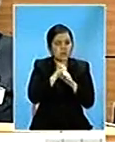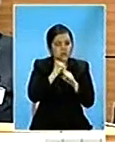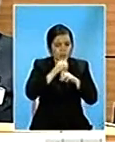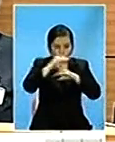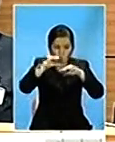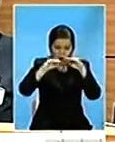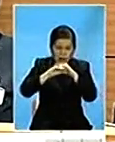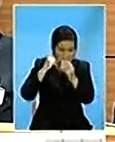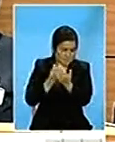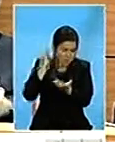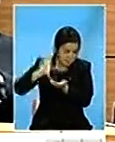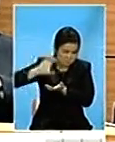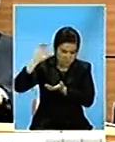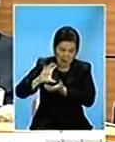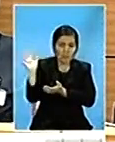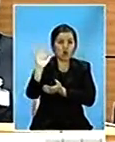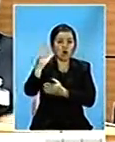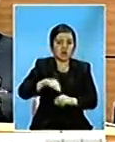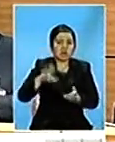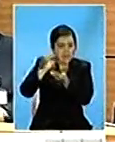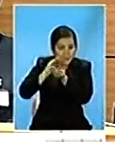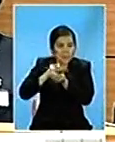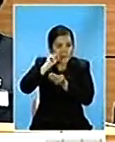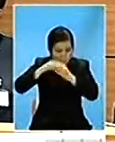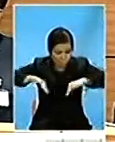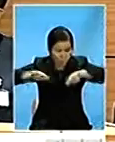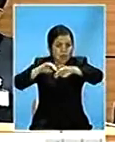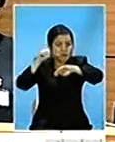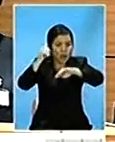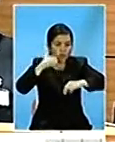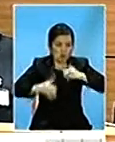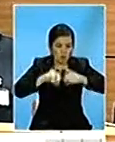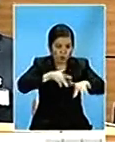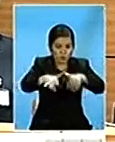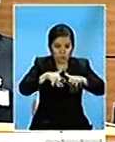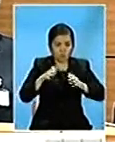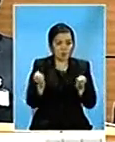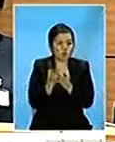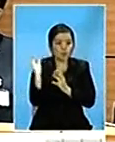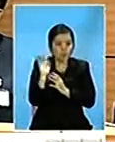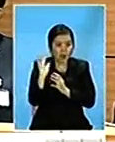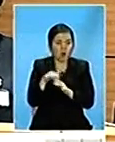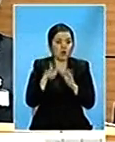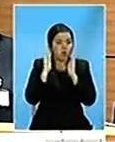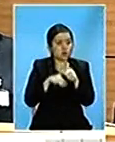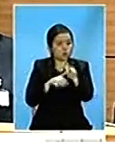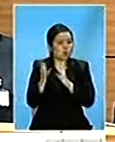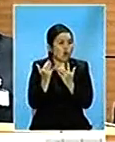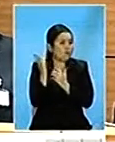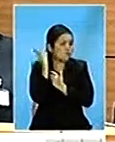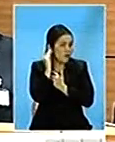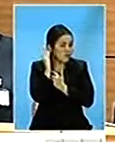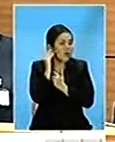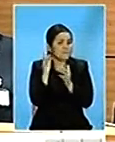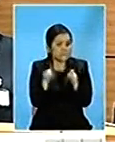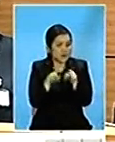ใหญ่โตทำอะไรก็ได้เพียงแต่สกัดน้ำให้มันอยู่ไม่เดือดร้อนผมเท่านั้นแหละพี่น้องผมก็รอฟังอยู่วันนี้ว่าจะ